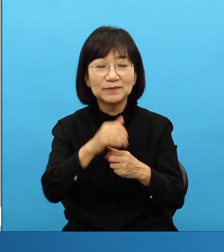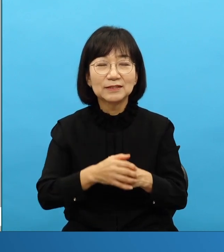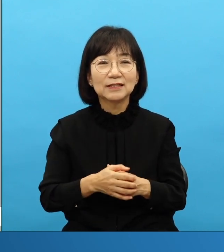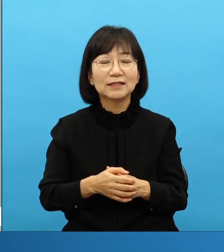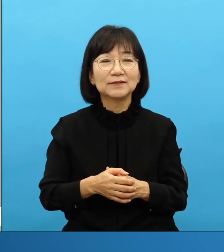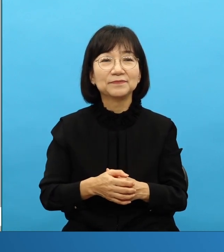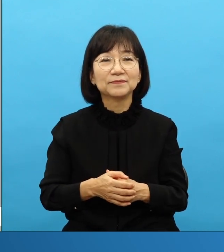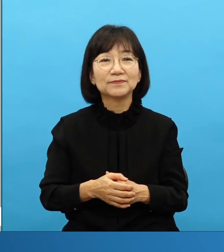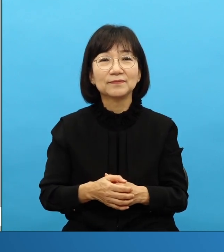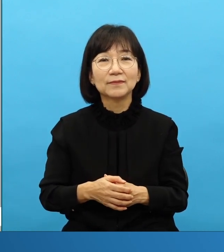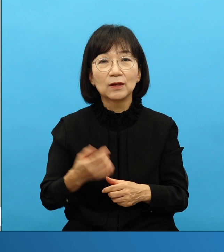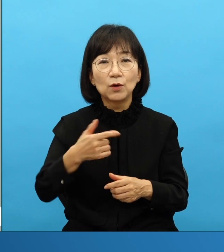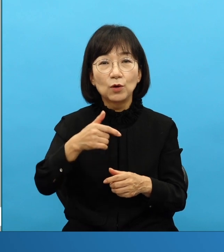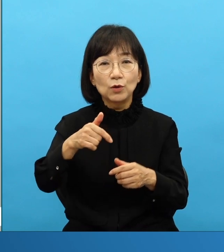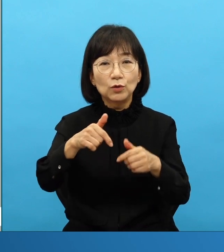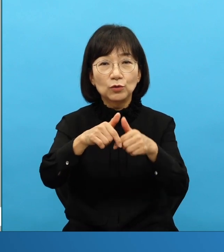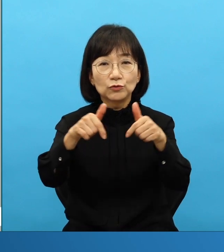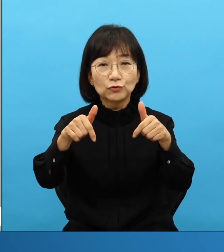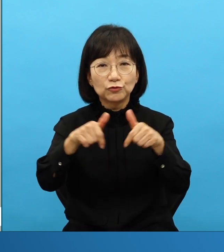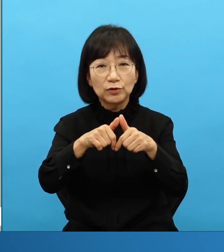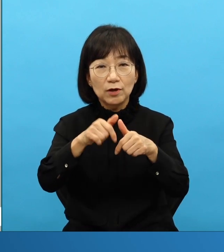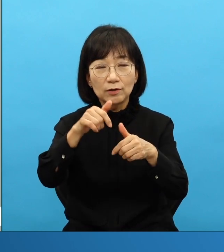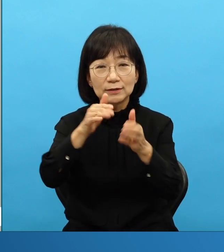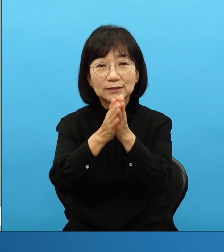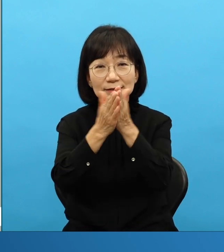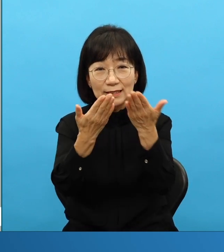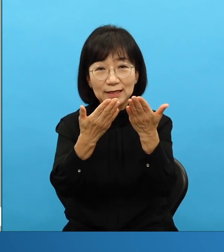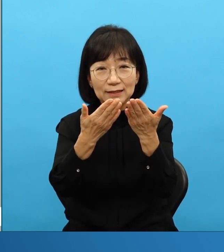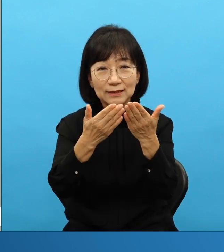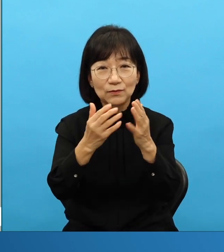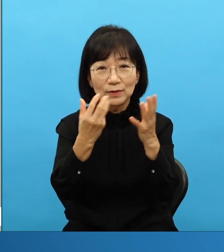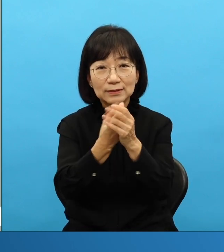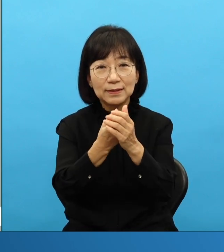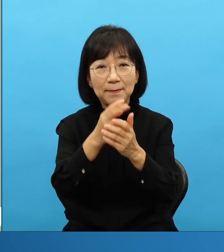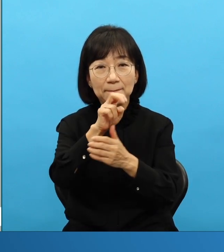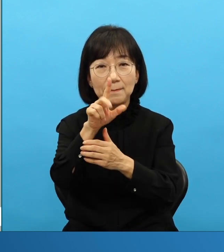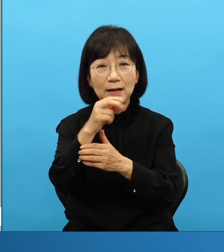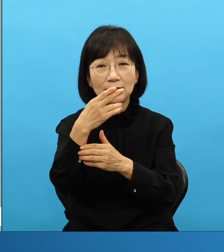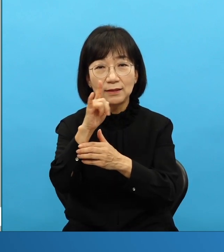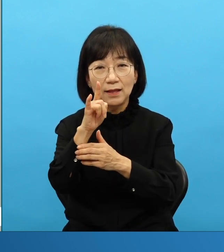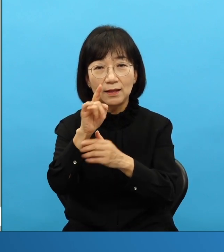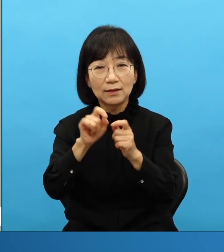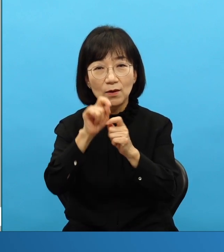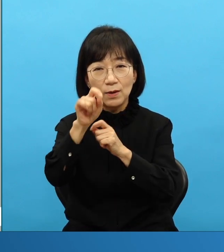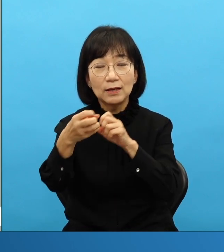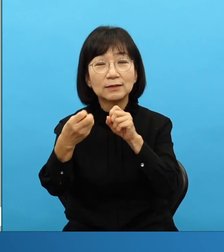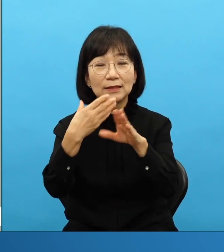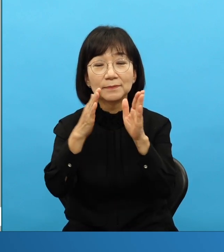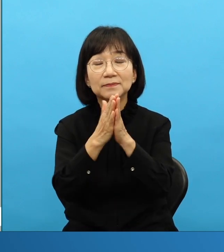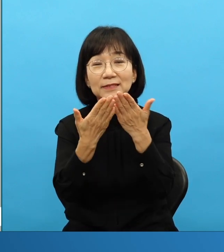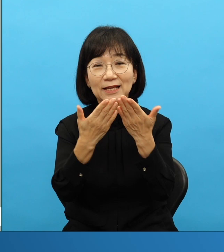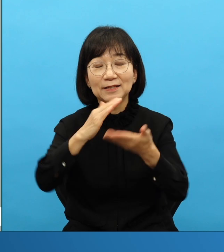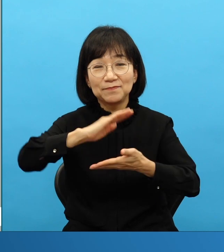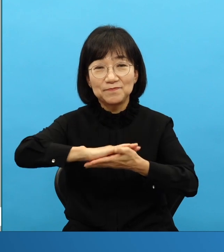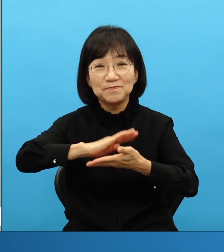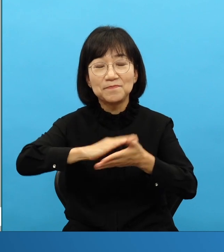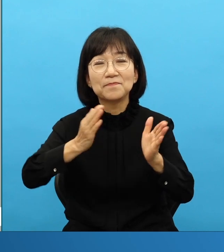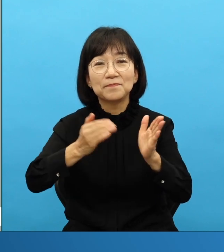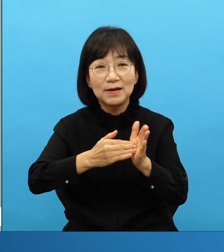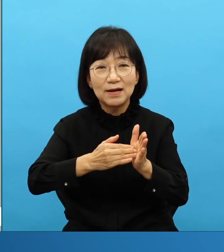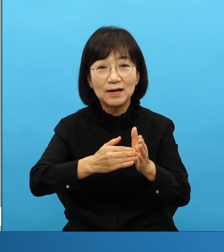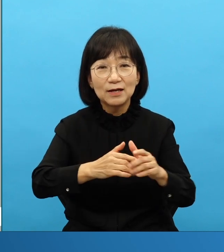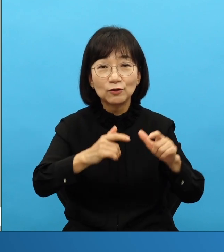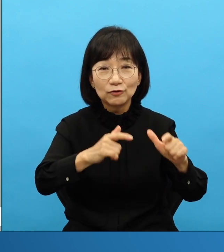한편 2024 구역공과 절대 망대와 영원의 응답이 나왔습니다. 구역을 넘어 지교회와 중직자 현장